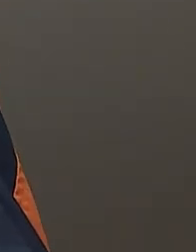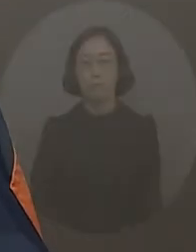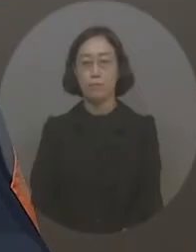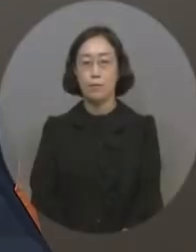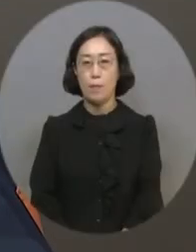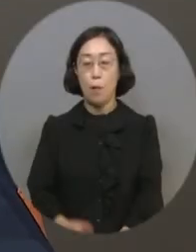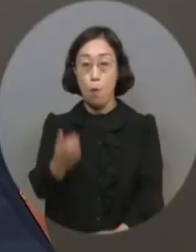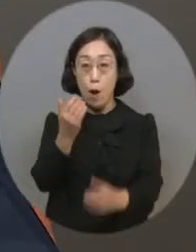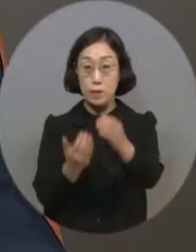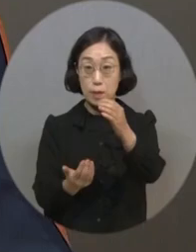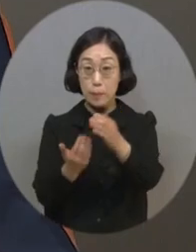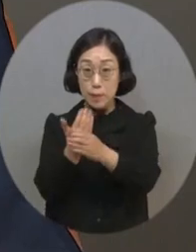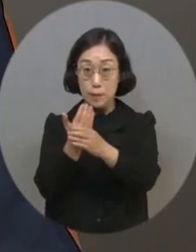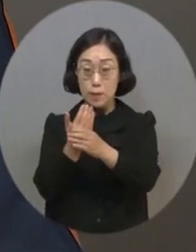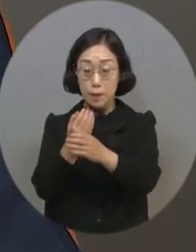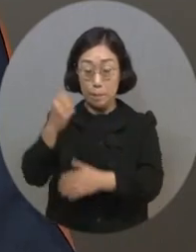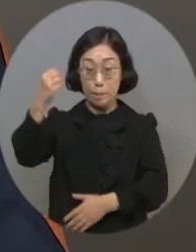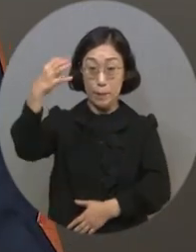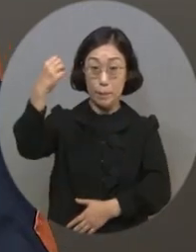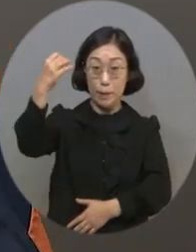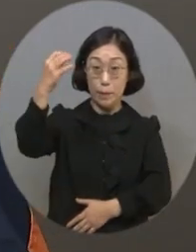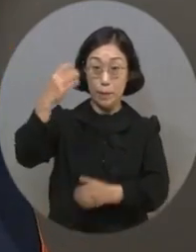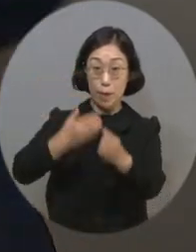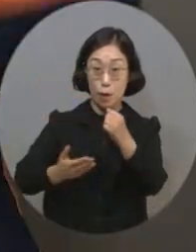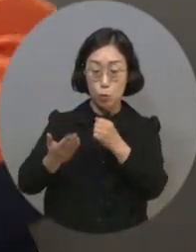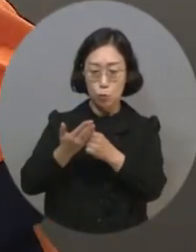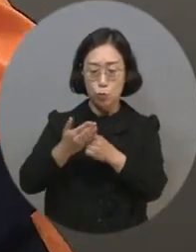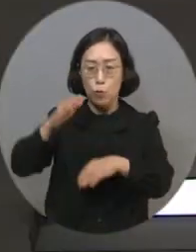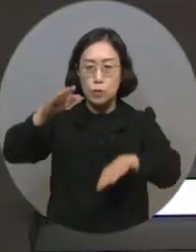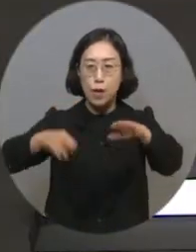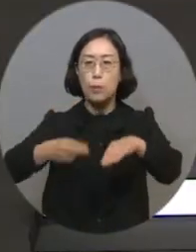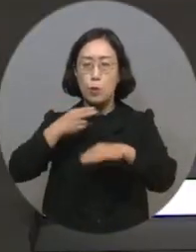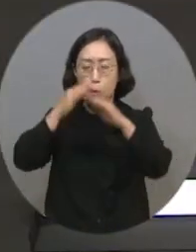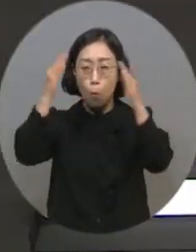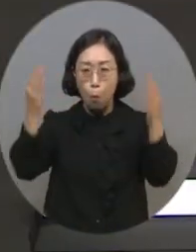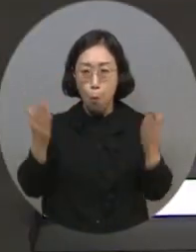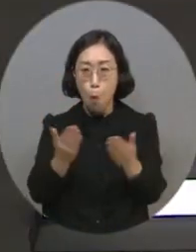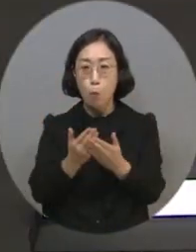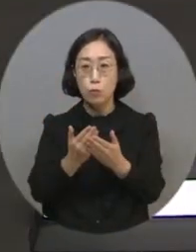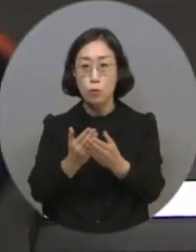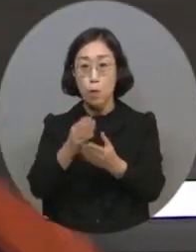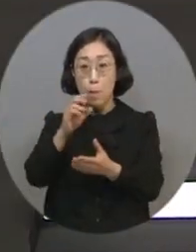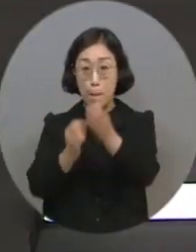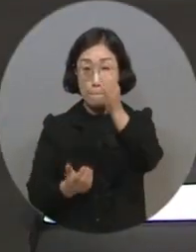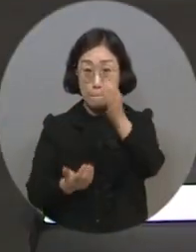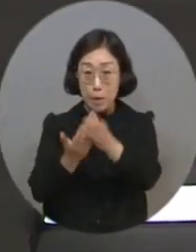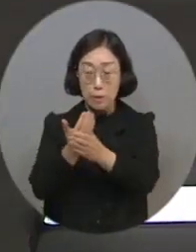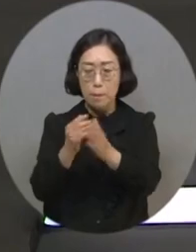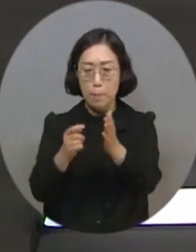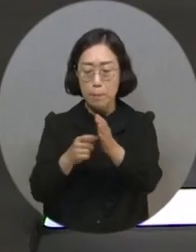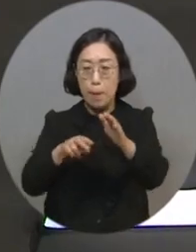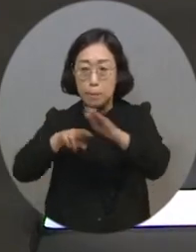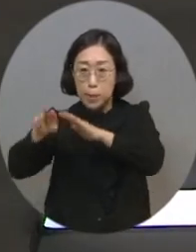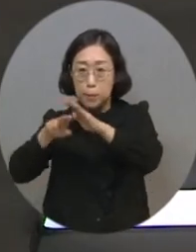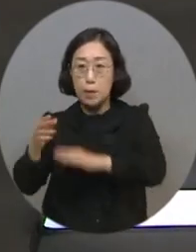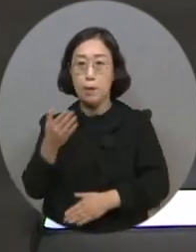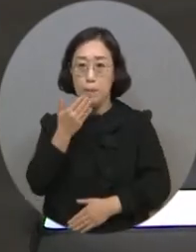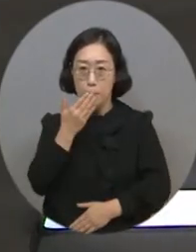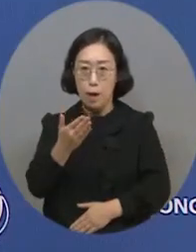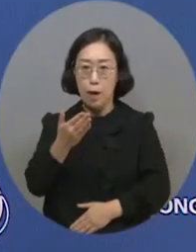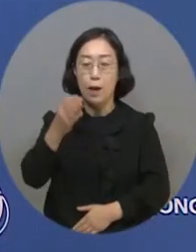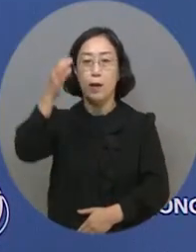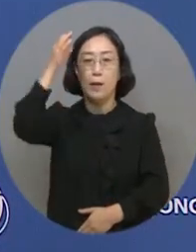이번 화재 경보기 배부를 통해 장애 유형에 차별 없이 모두가 화재 발생 시 신속한 대처가 가능할 것으로